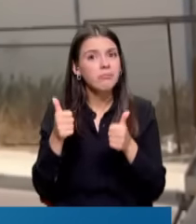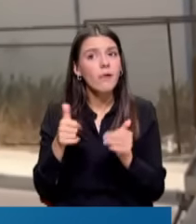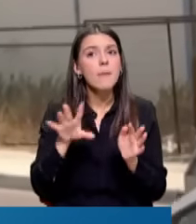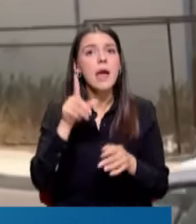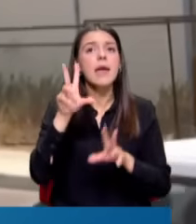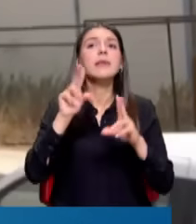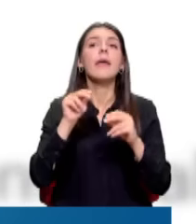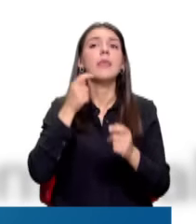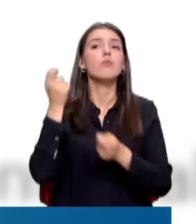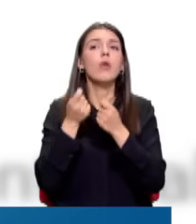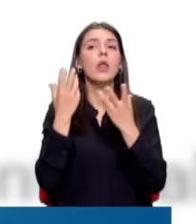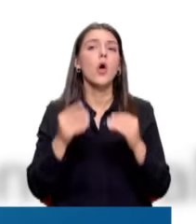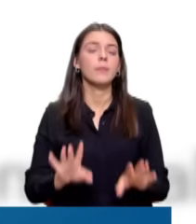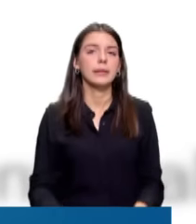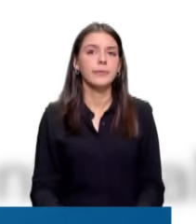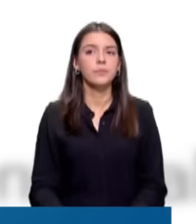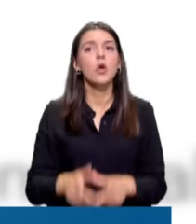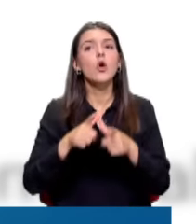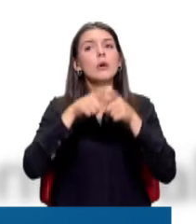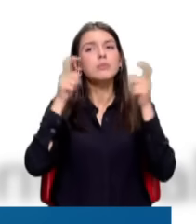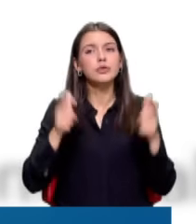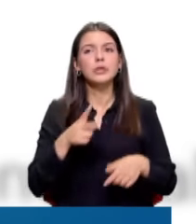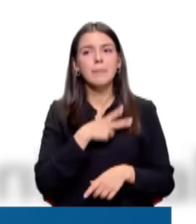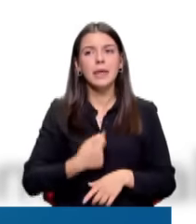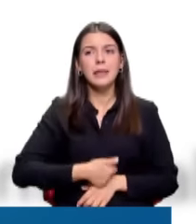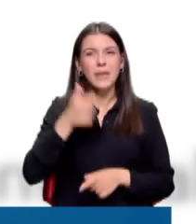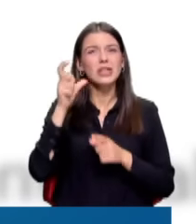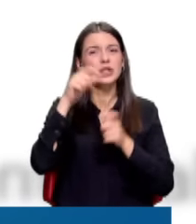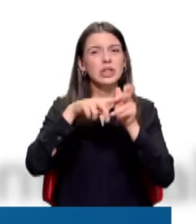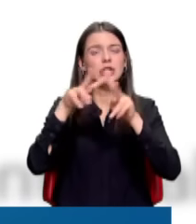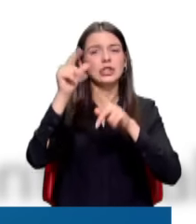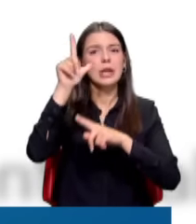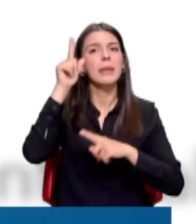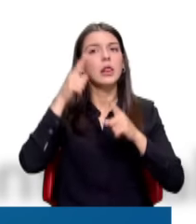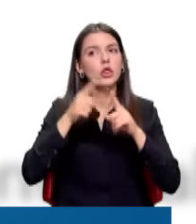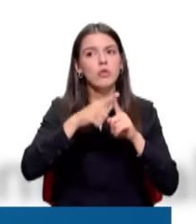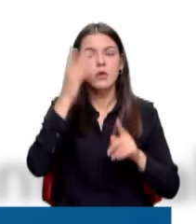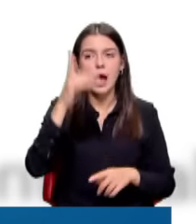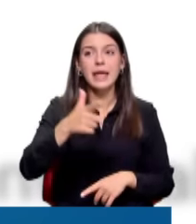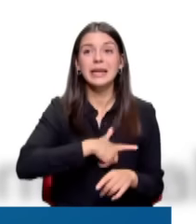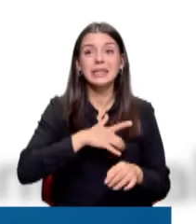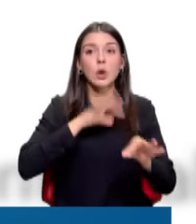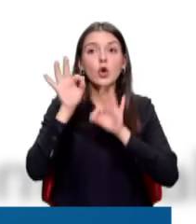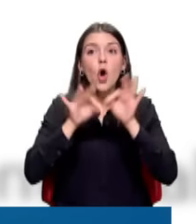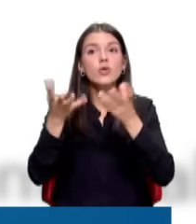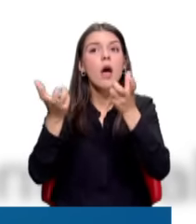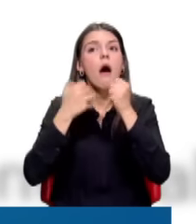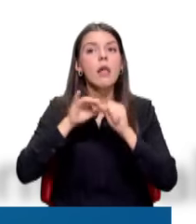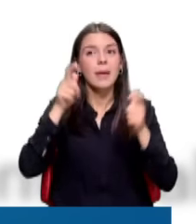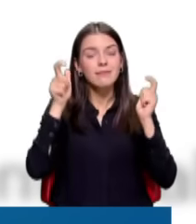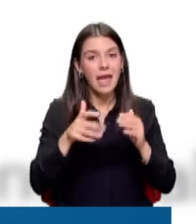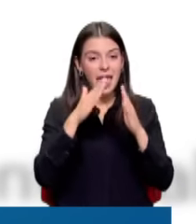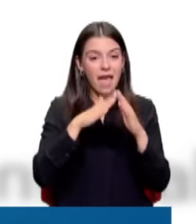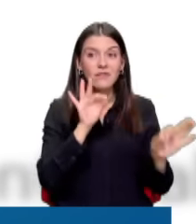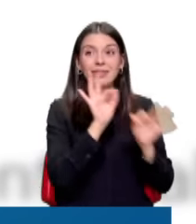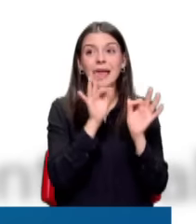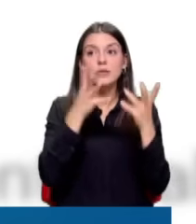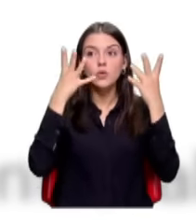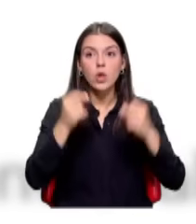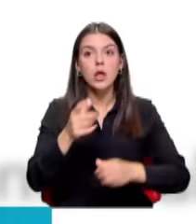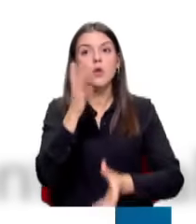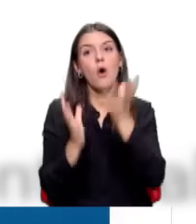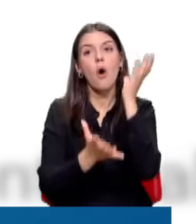yeterli müdahale olmadı. Büyükşehir Belediye Başkanımız Cemil Tugay, İzmir'de kontrol altına alınamayan ve yerleşim bölgelerini tehdit eden